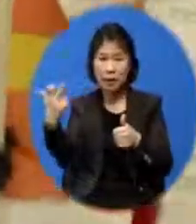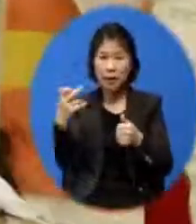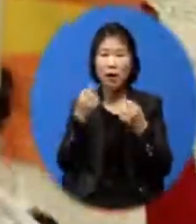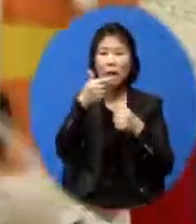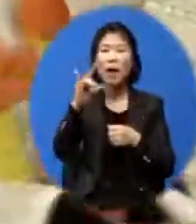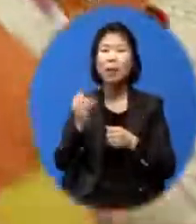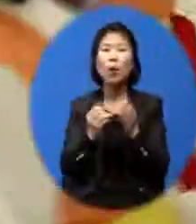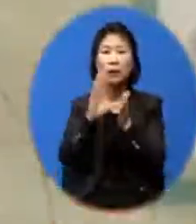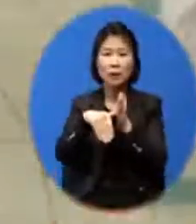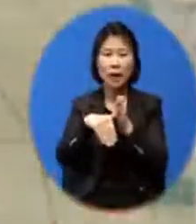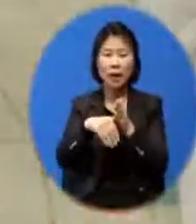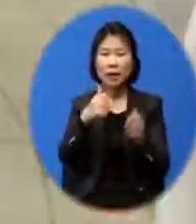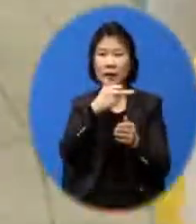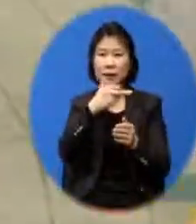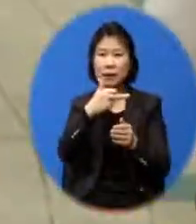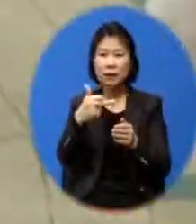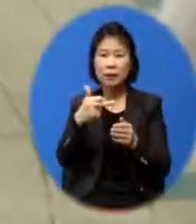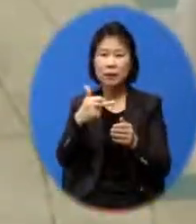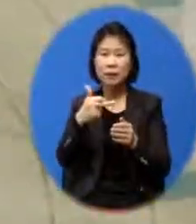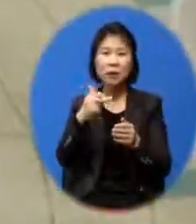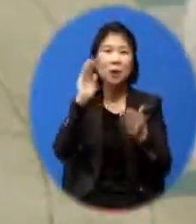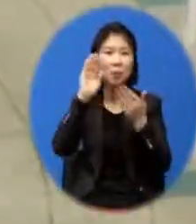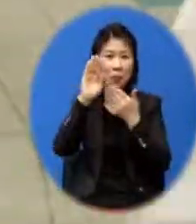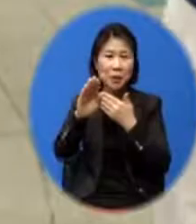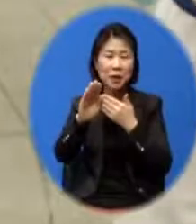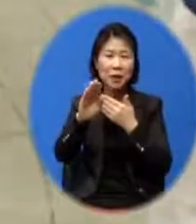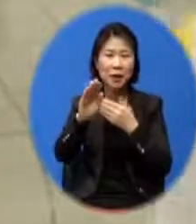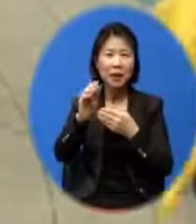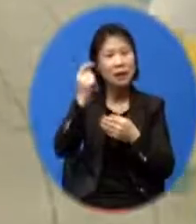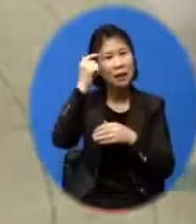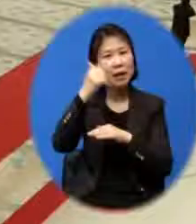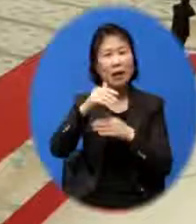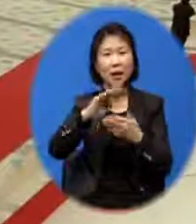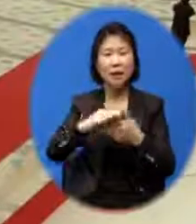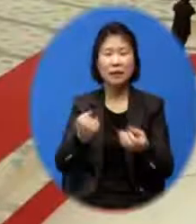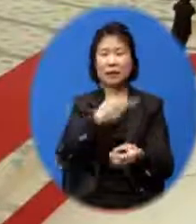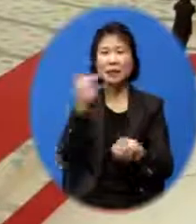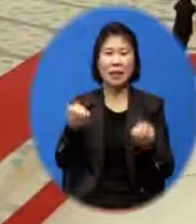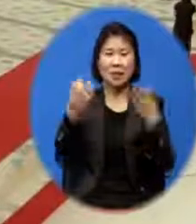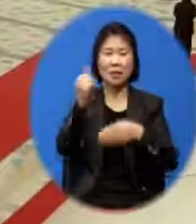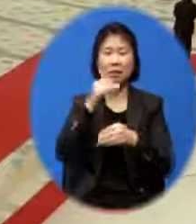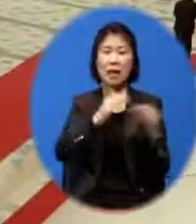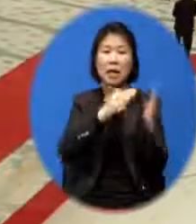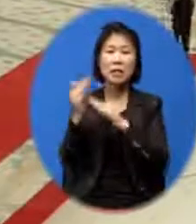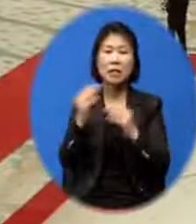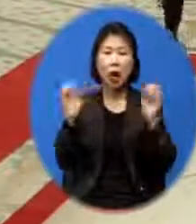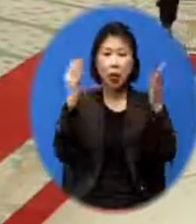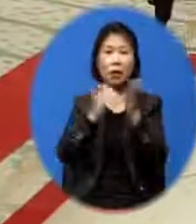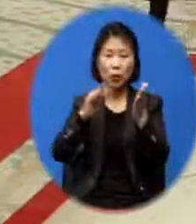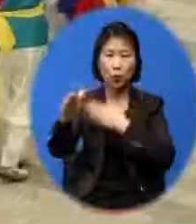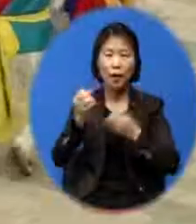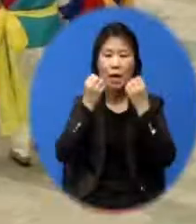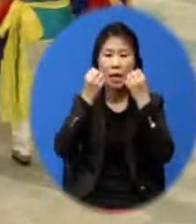알리고 충남의 밝은 미래를 기원하는 도청이사 환영 이벤트가 열렸습니다. 이사 환영 퍼레이드 후